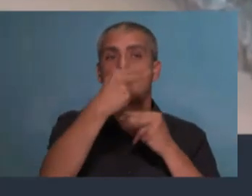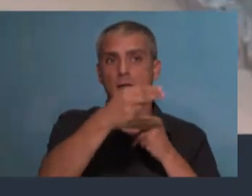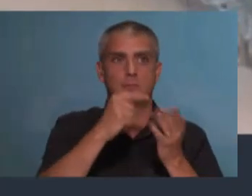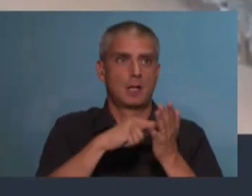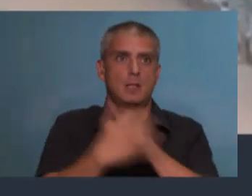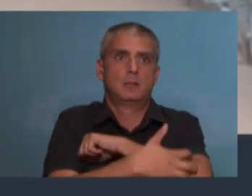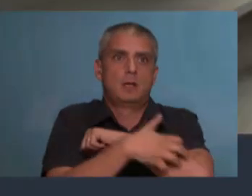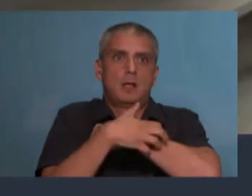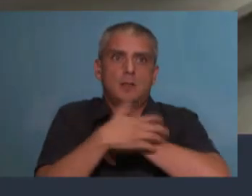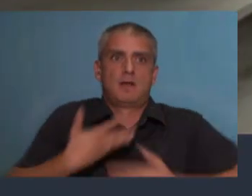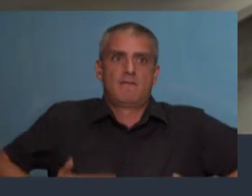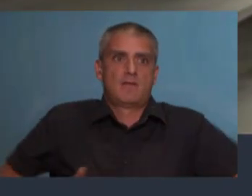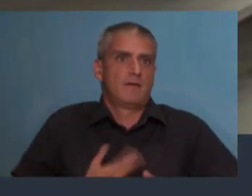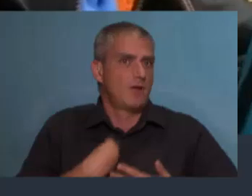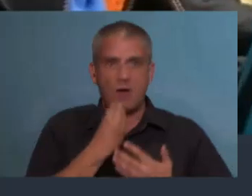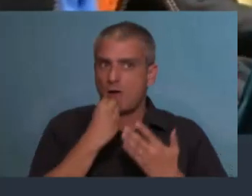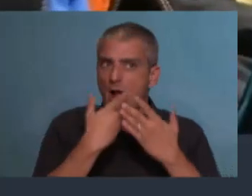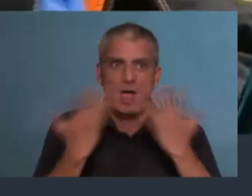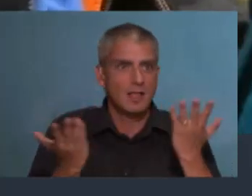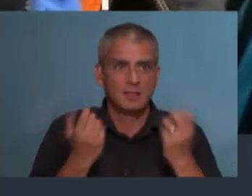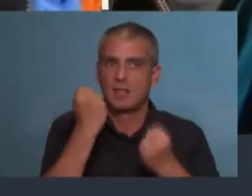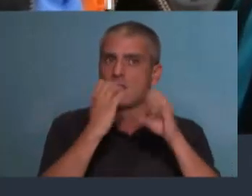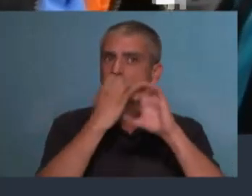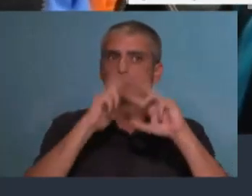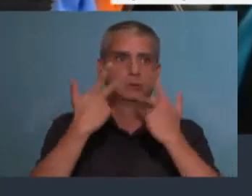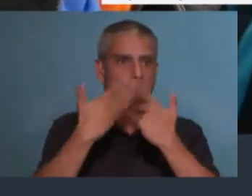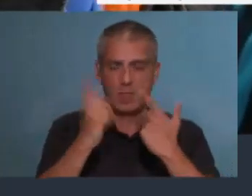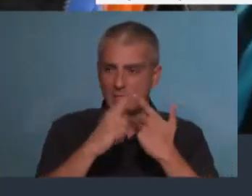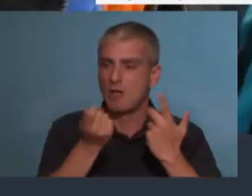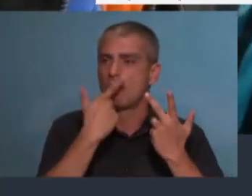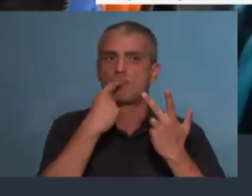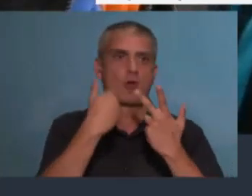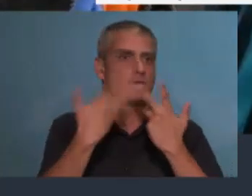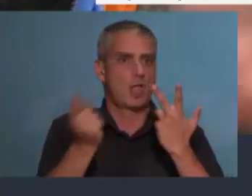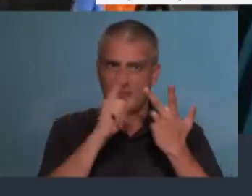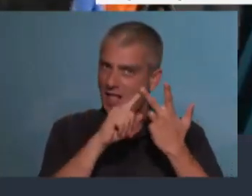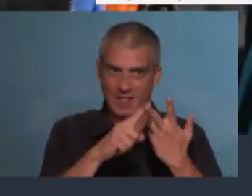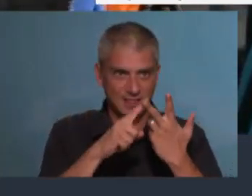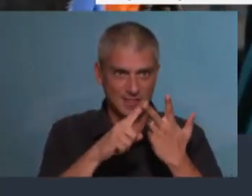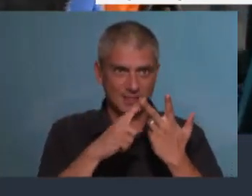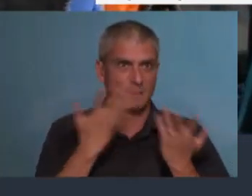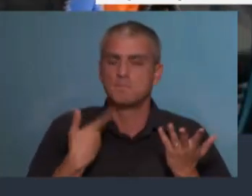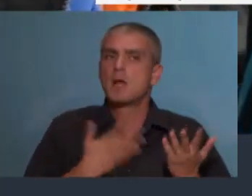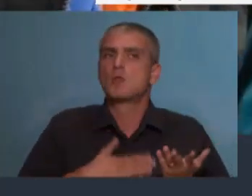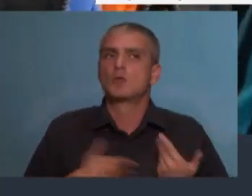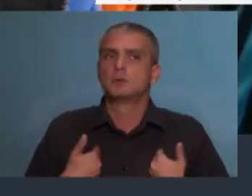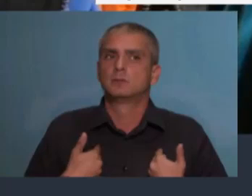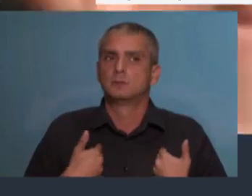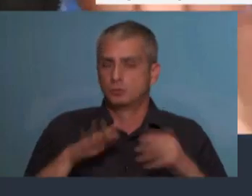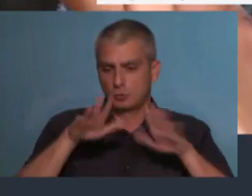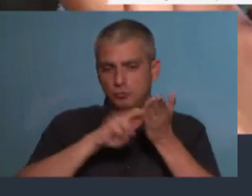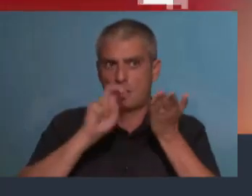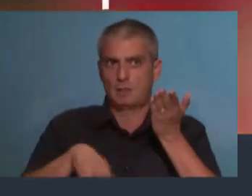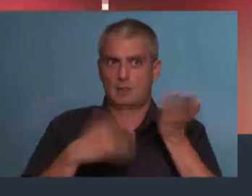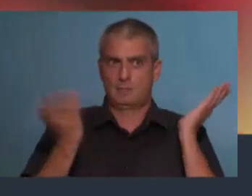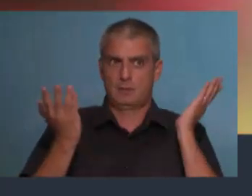העוני והרעב. ¿Qué más quieren? No tenemos comida, no hay transporte, no hay medicina. ¿Qué más quieren? ¿Sabes qué queremos? Que este gobierno se